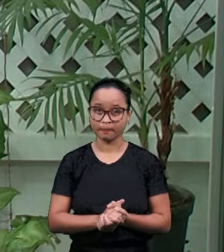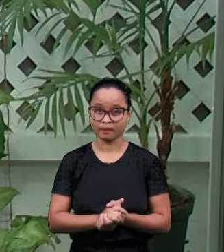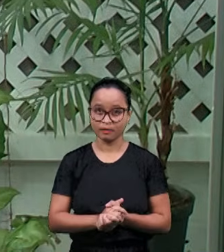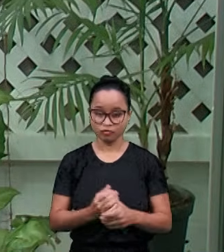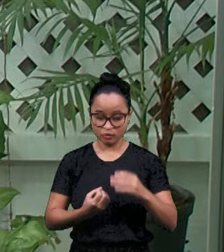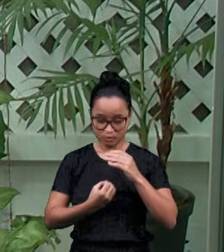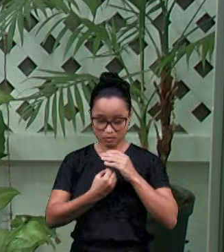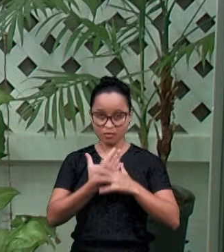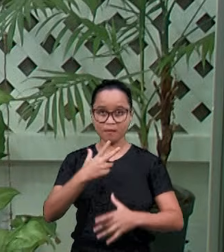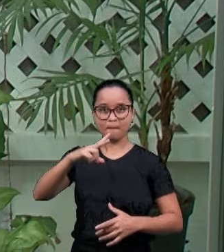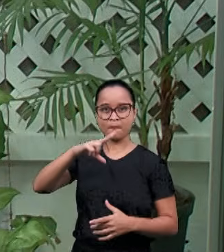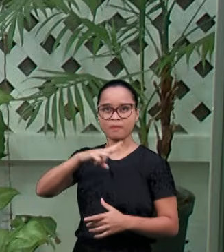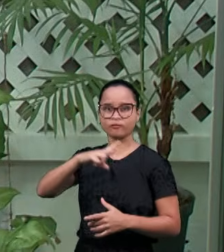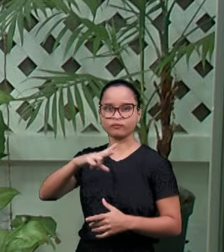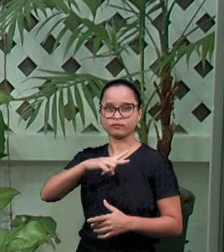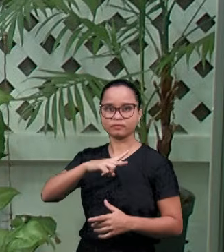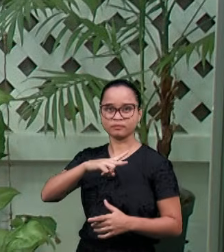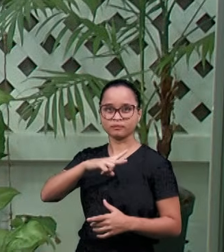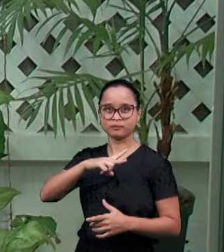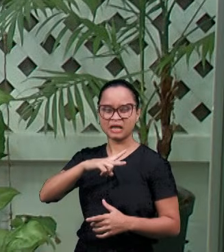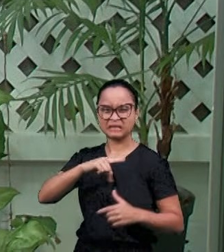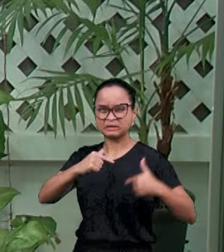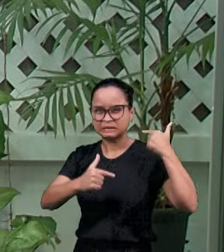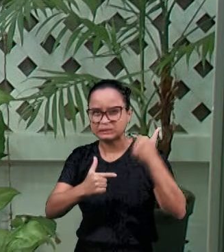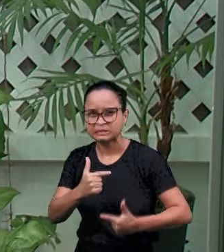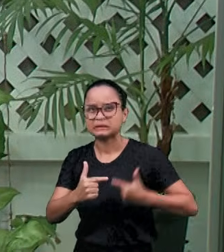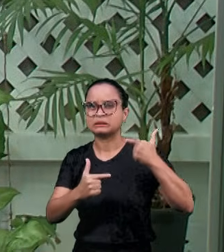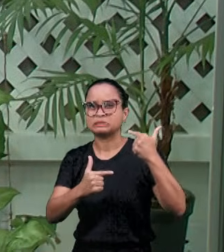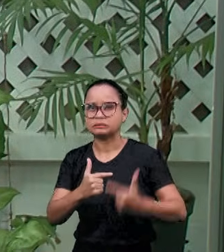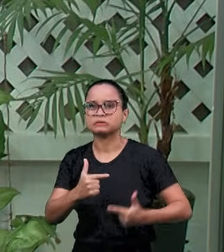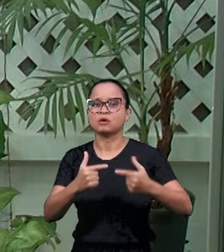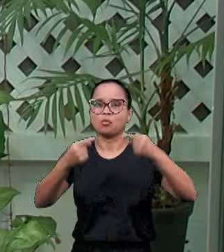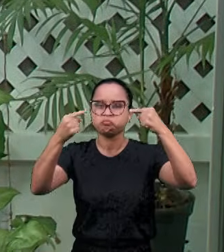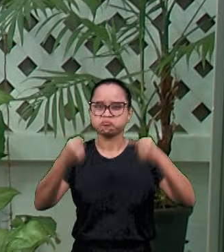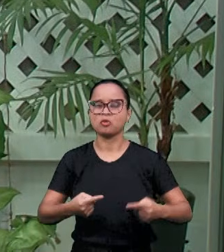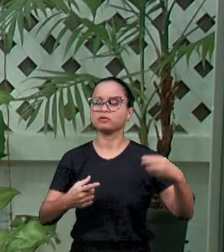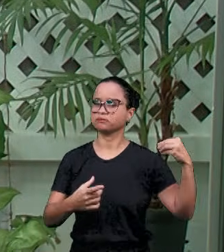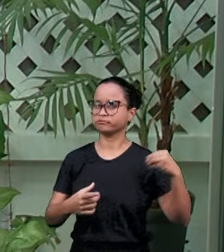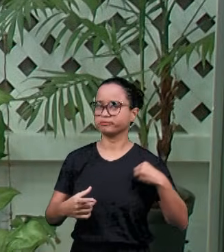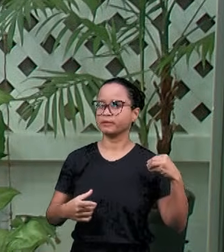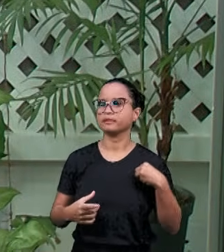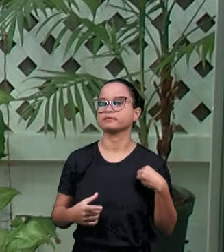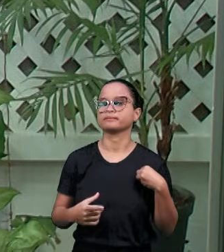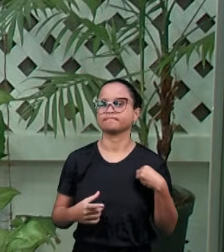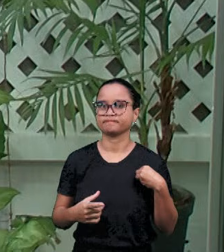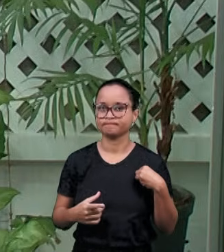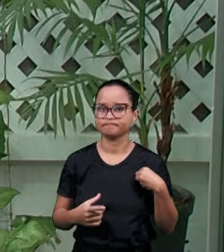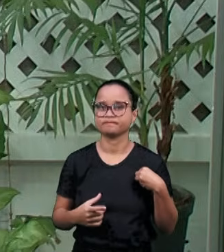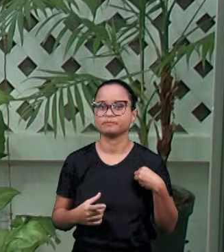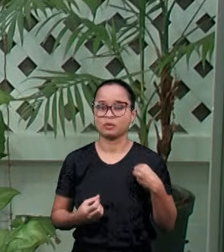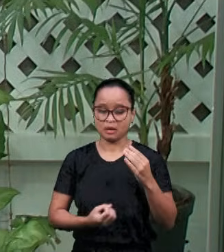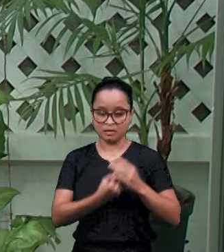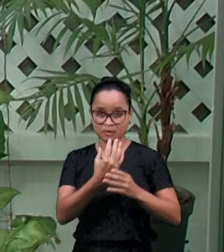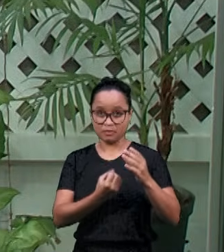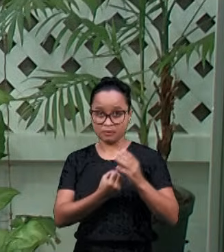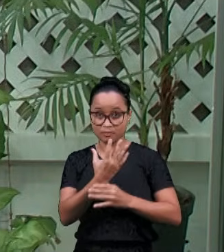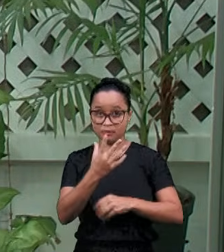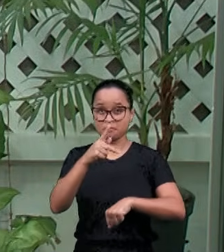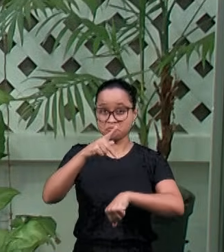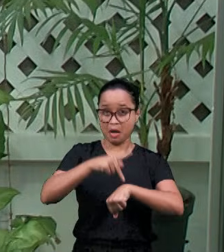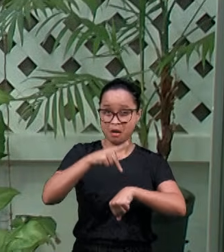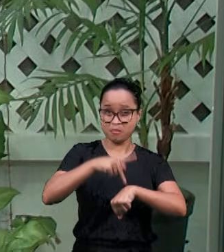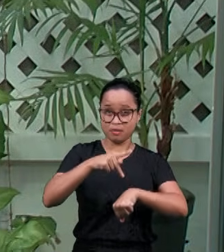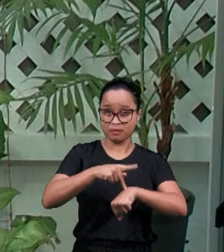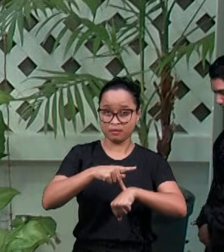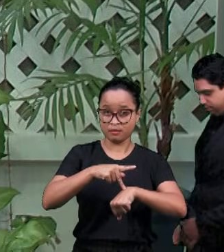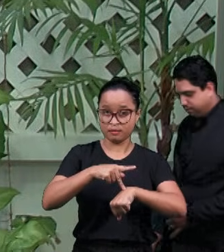personnelle. Donc, c'est votre bataille contre le péché qui produit la perle.